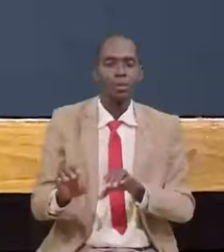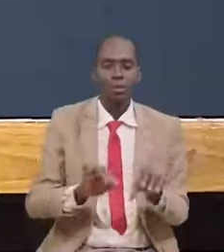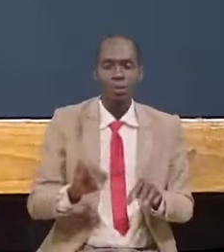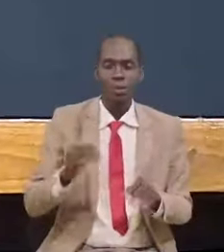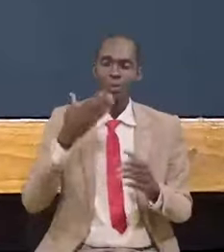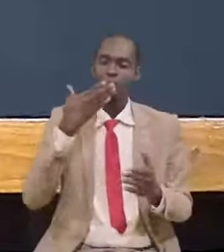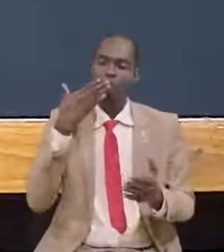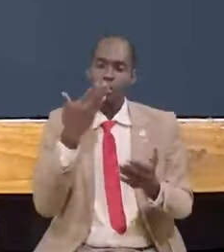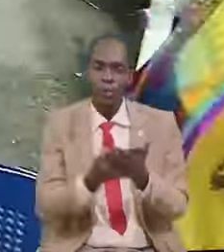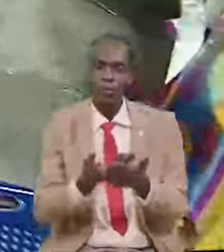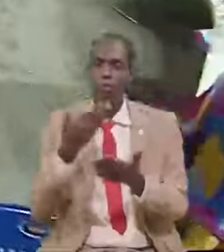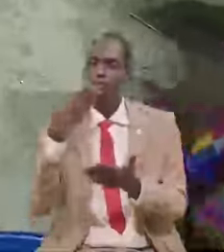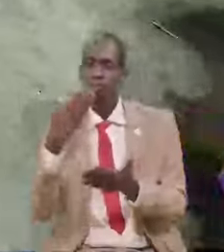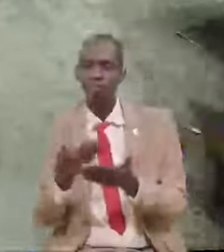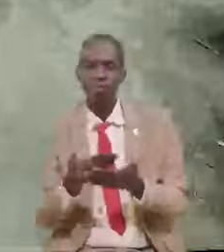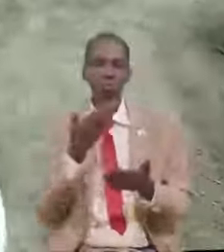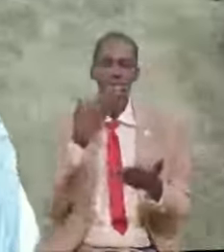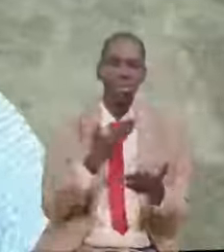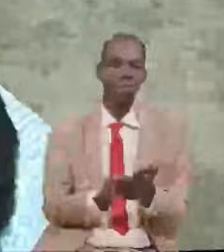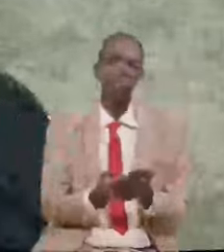qui faisait du bien.